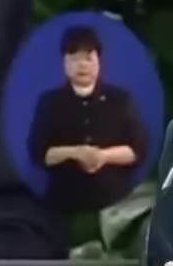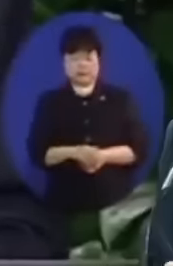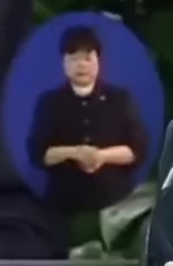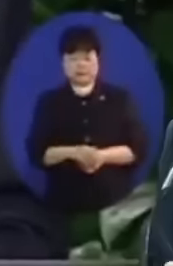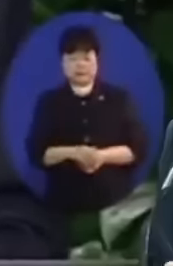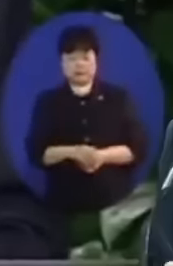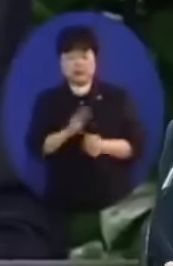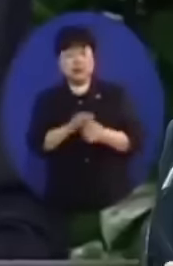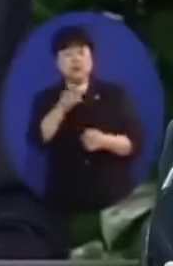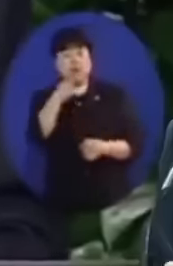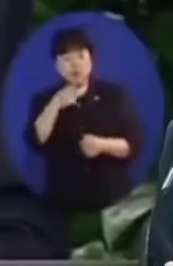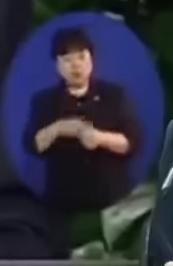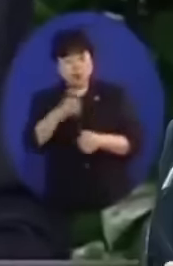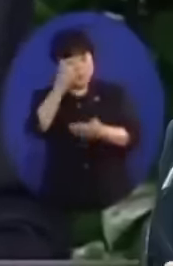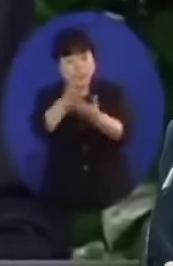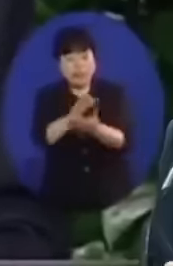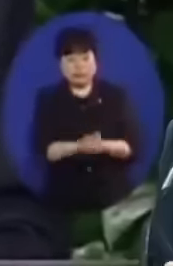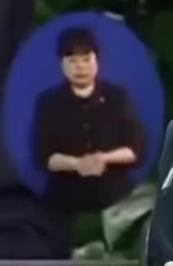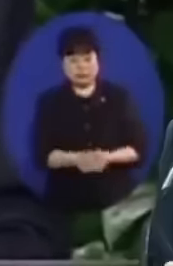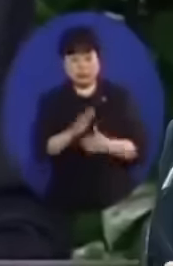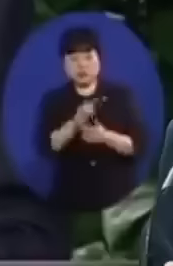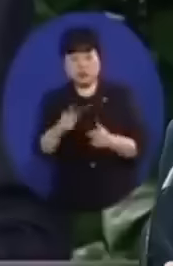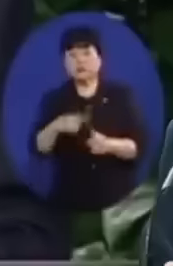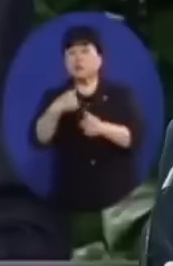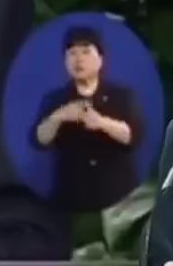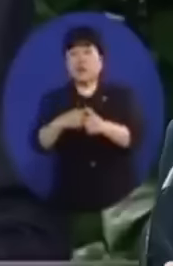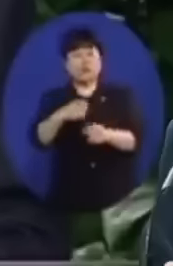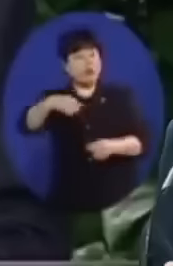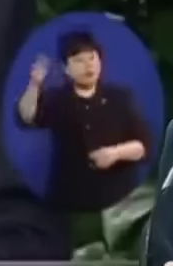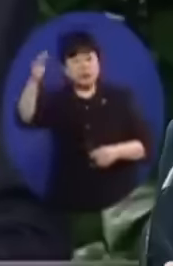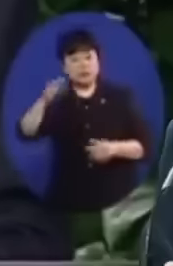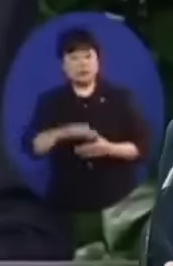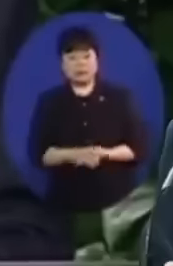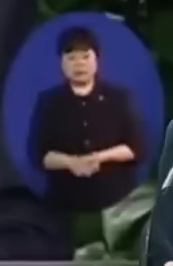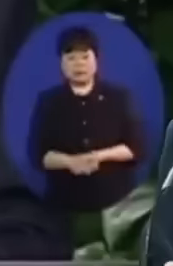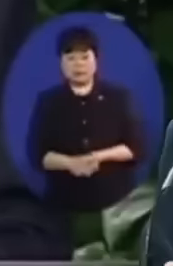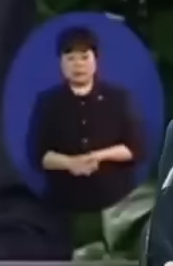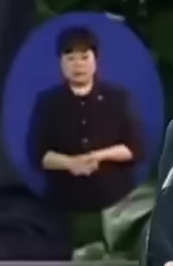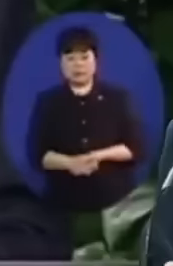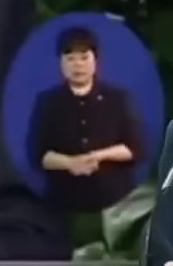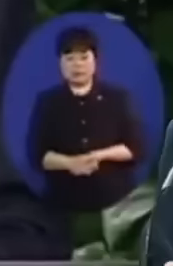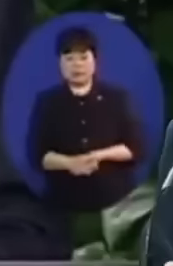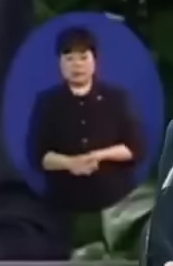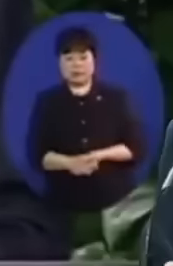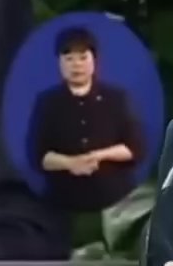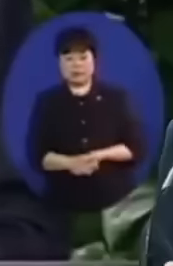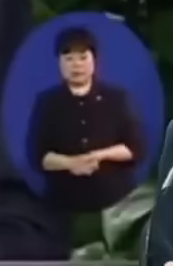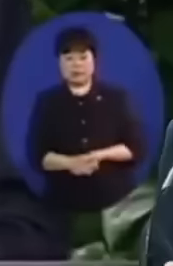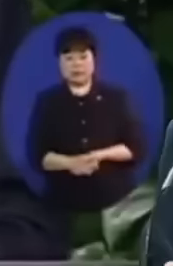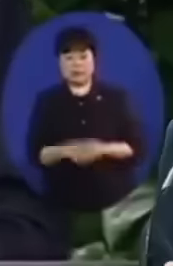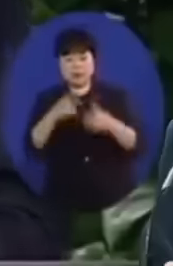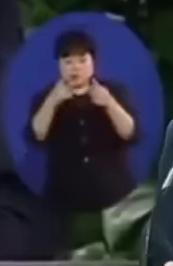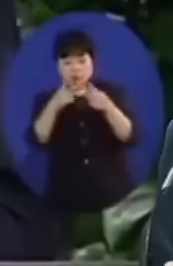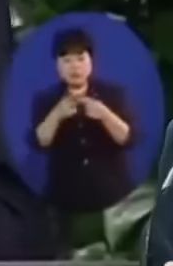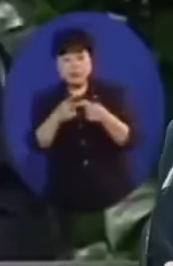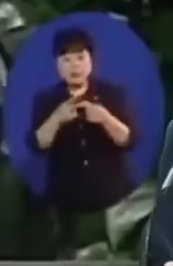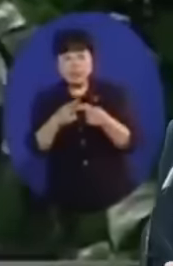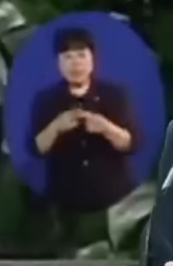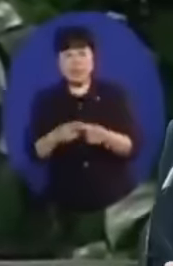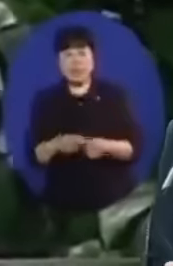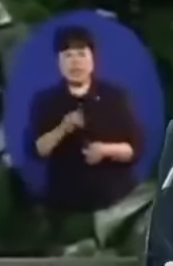아 안 도와주려면 욕은 하지 말지 욕을 하고 지나고 그 다음에는